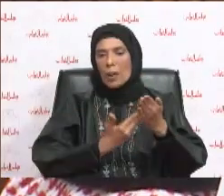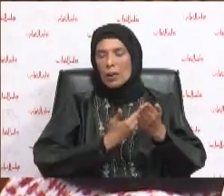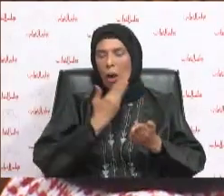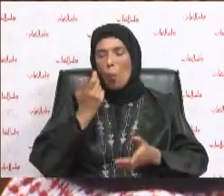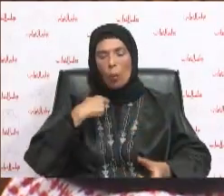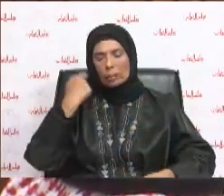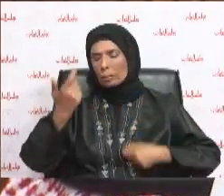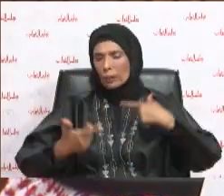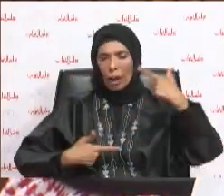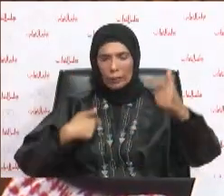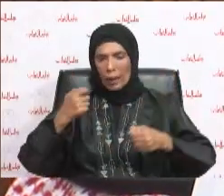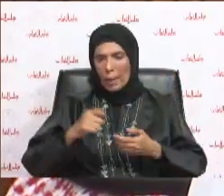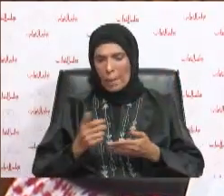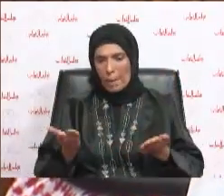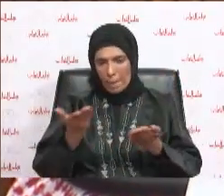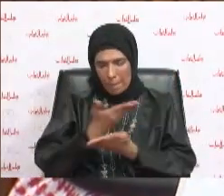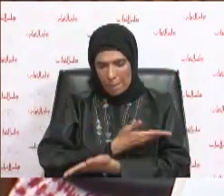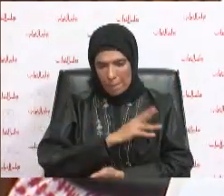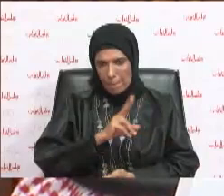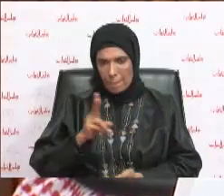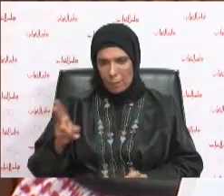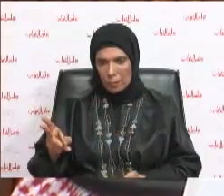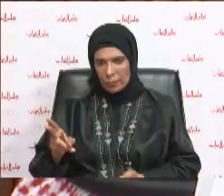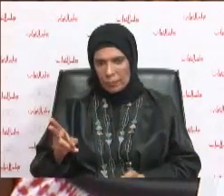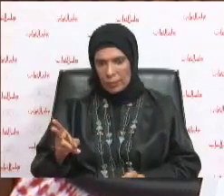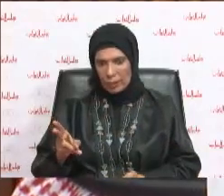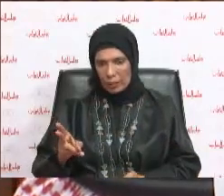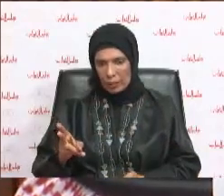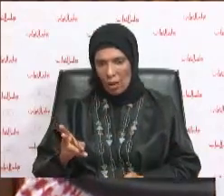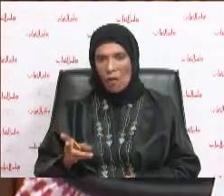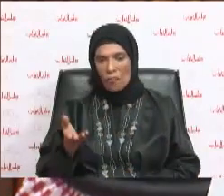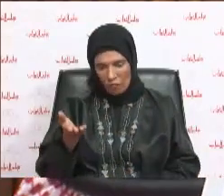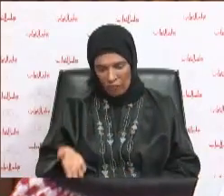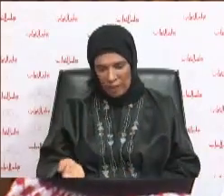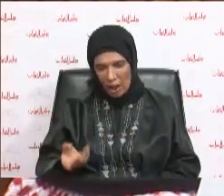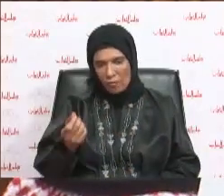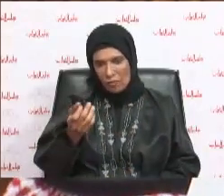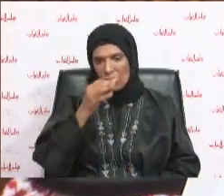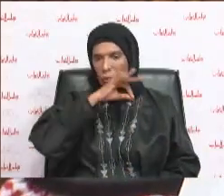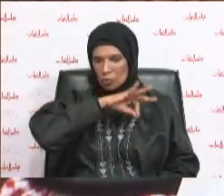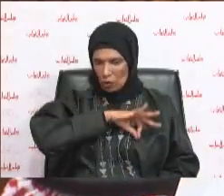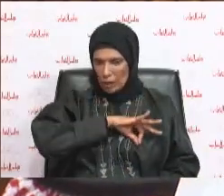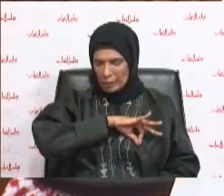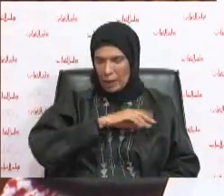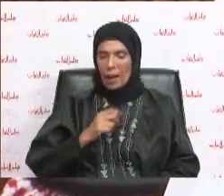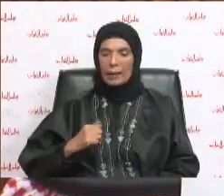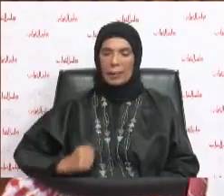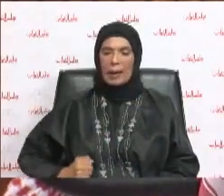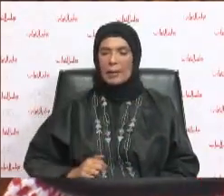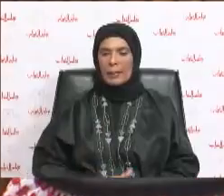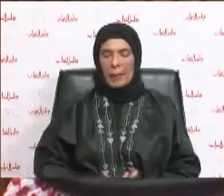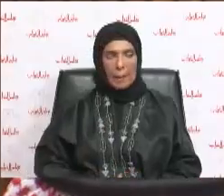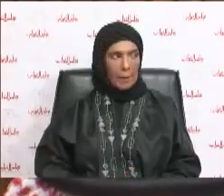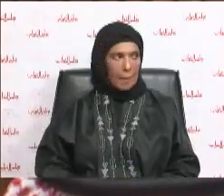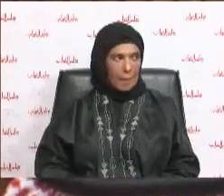في اتفاقيات أخرى يمكن تذر أكثر مبالغ أو استثمار أفضل للبحرين، لمملكة البحرين؟